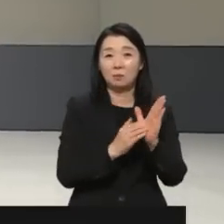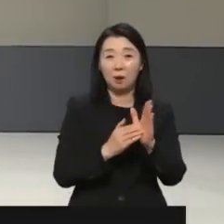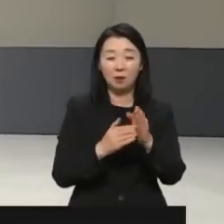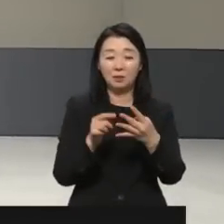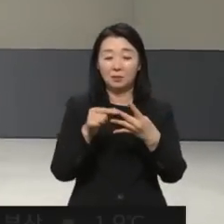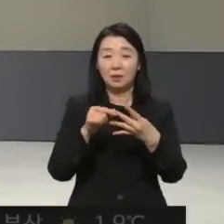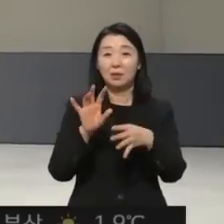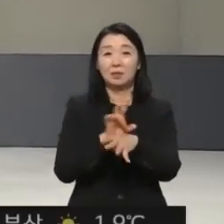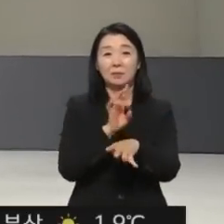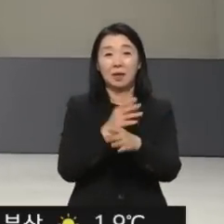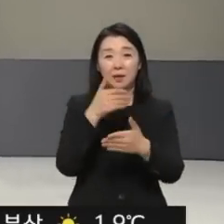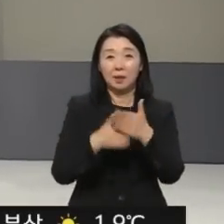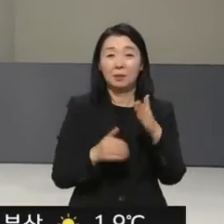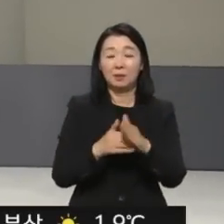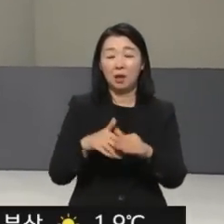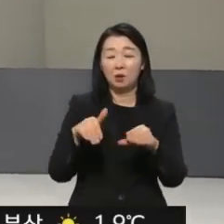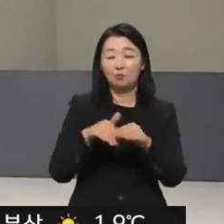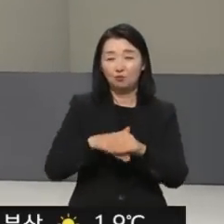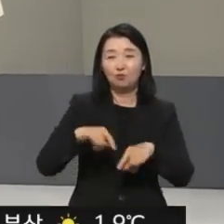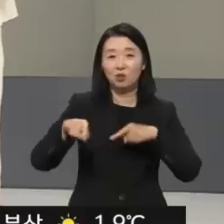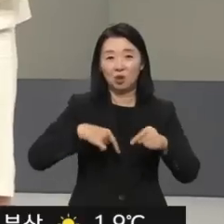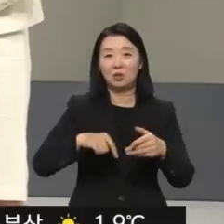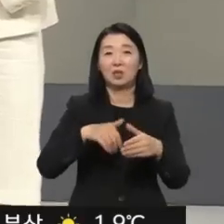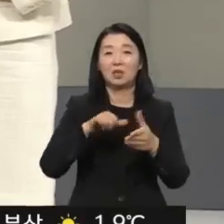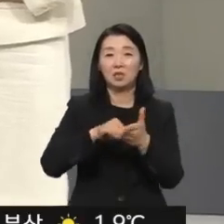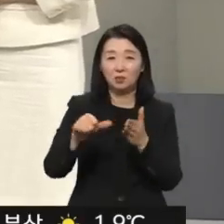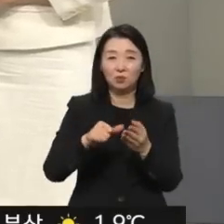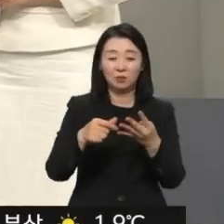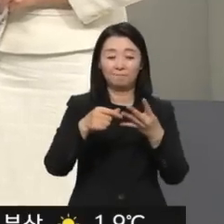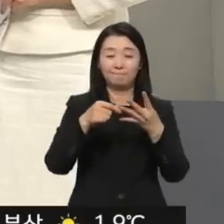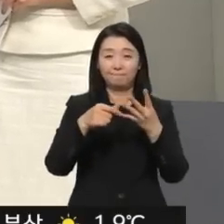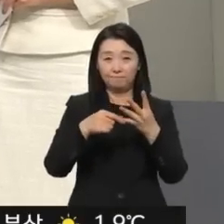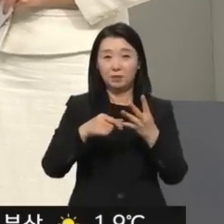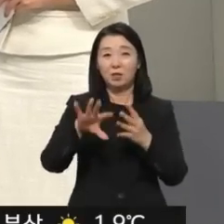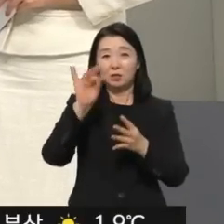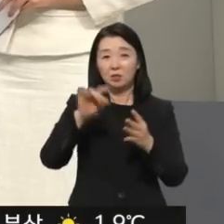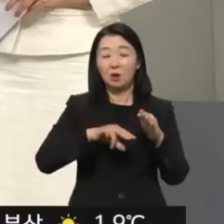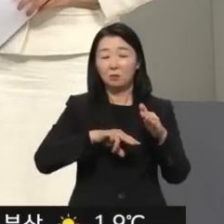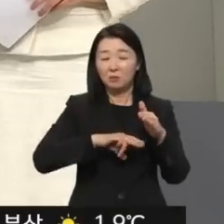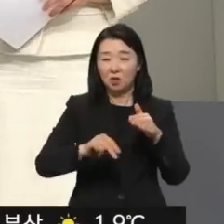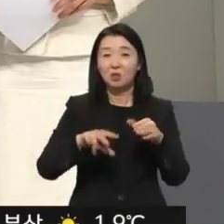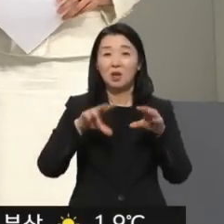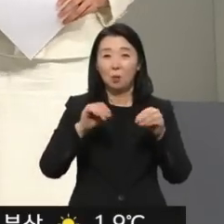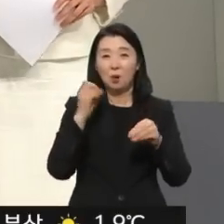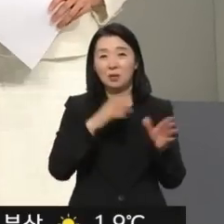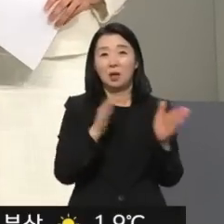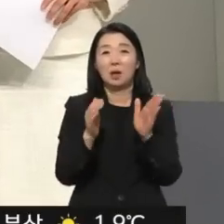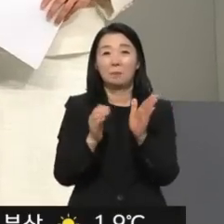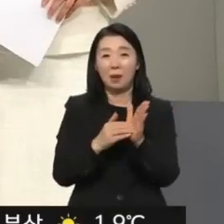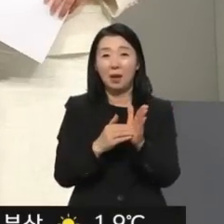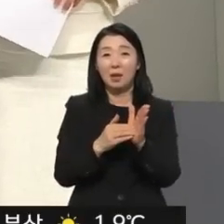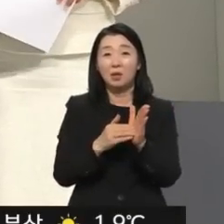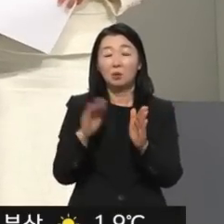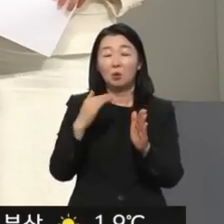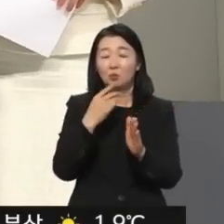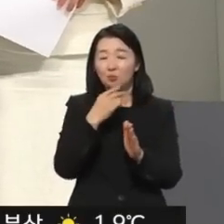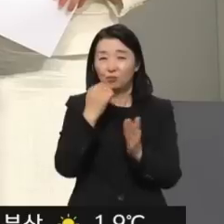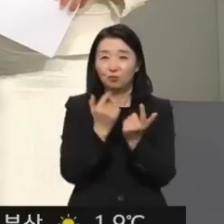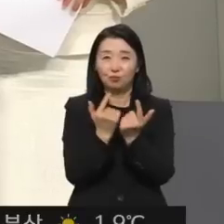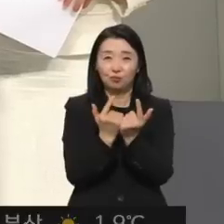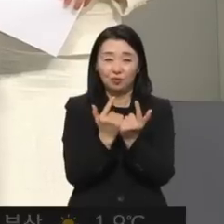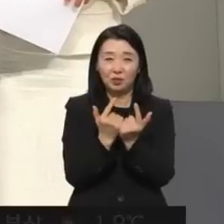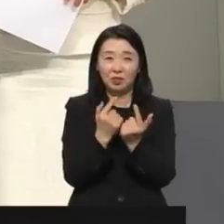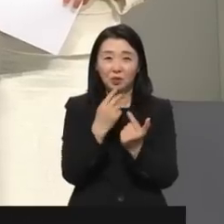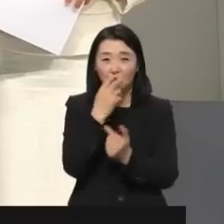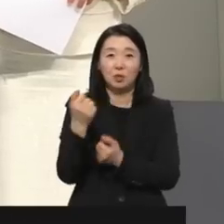24일 남았다. 문 정책 지우기. 첫 무정차 직배송 북극 공기로 잡아봤습니다. 첫 번째 픽